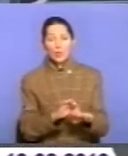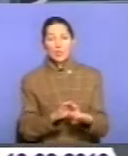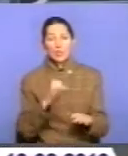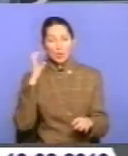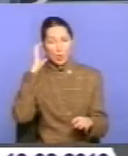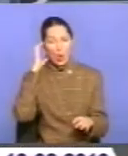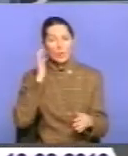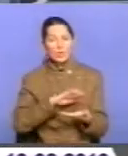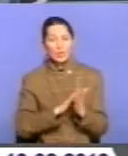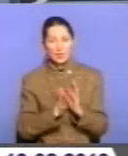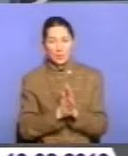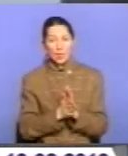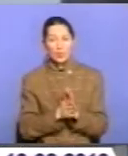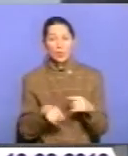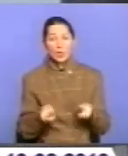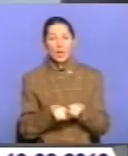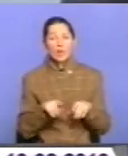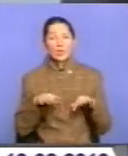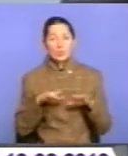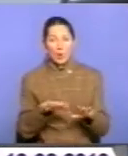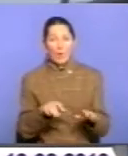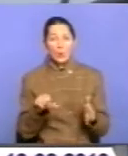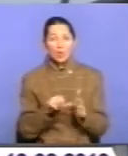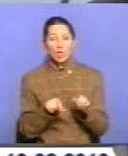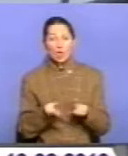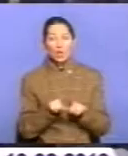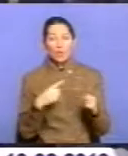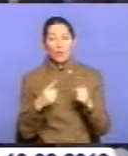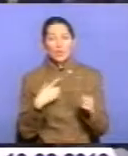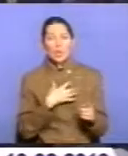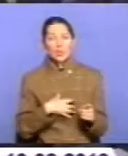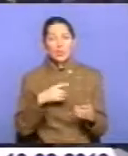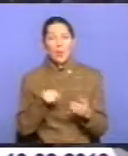оперативно-розшукової діяльності у таких провадженнях. Присутні також обговорили актуальні питання